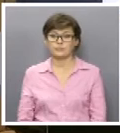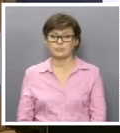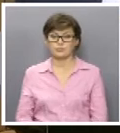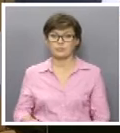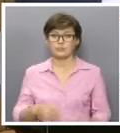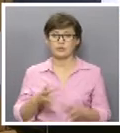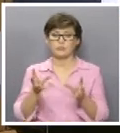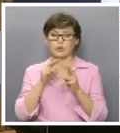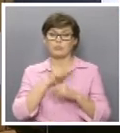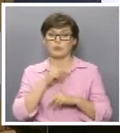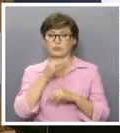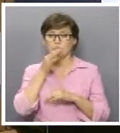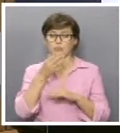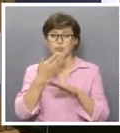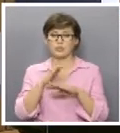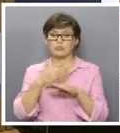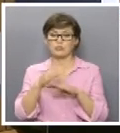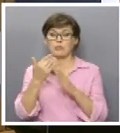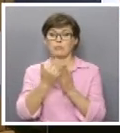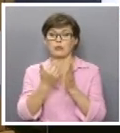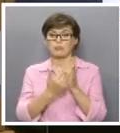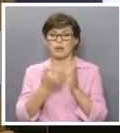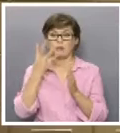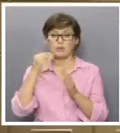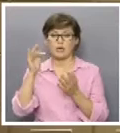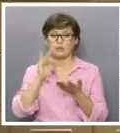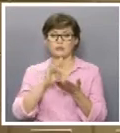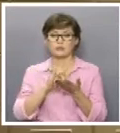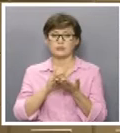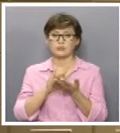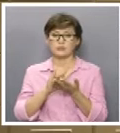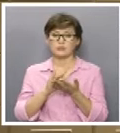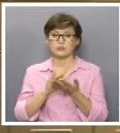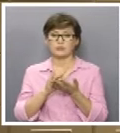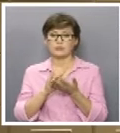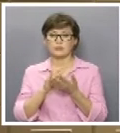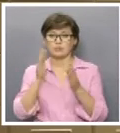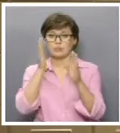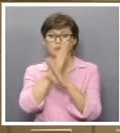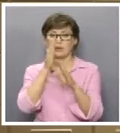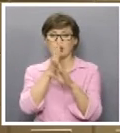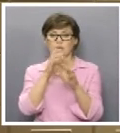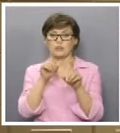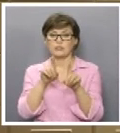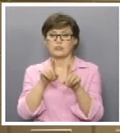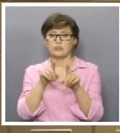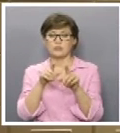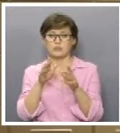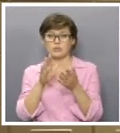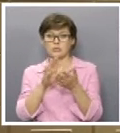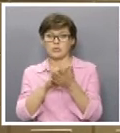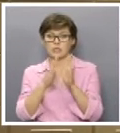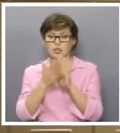айтып кеткендей, бұл несиелеу бағдарламасы Алматы қаласындағы атмосфералық ауа жағдайын